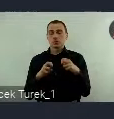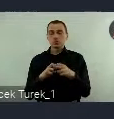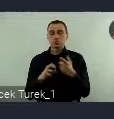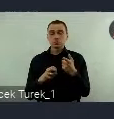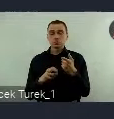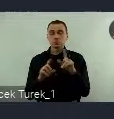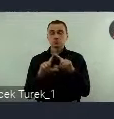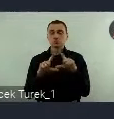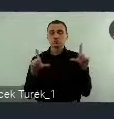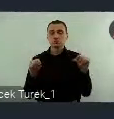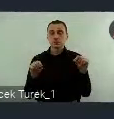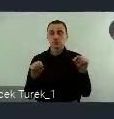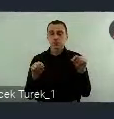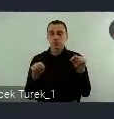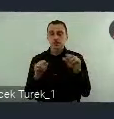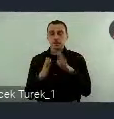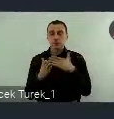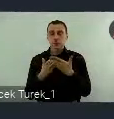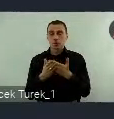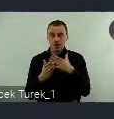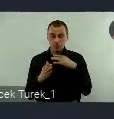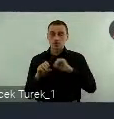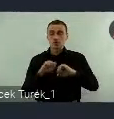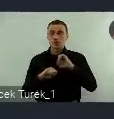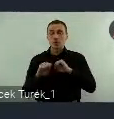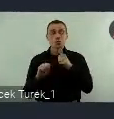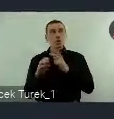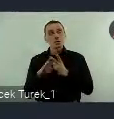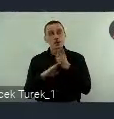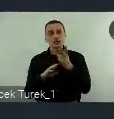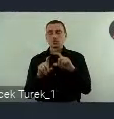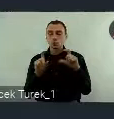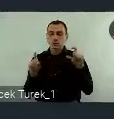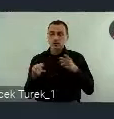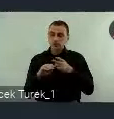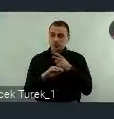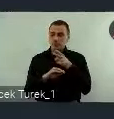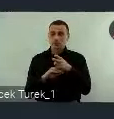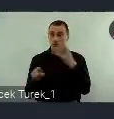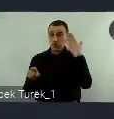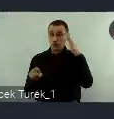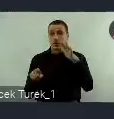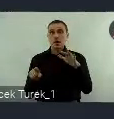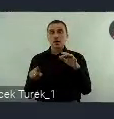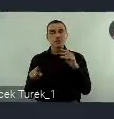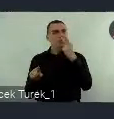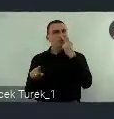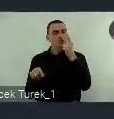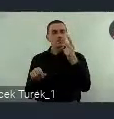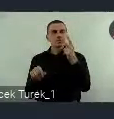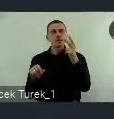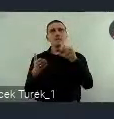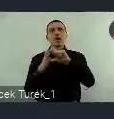pierwsze Spróbujcie zrobić sobie takie ćwiczenie że wejdziecie do budynku jakiegoś którego nie znacie spojrzycie na plan